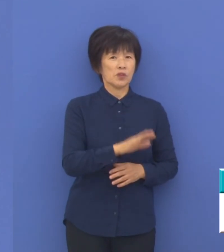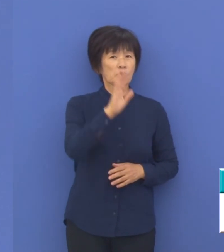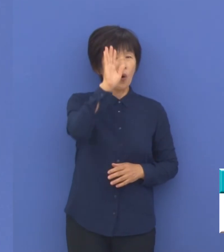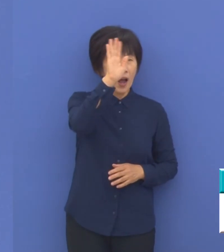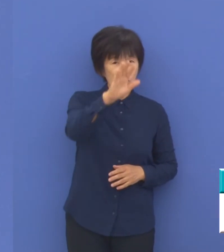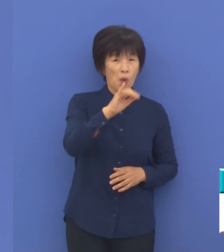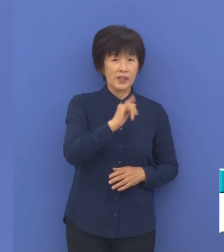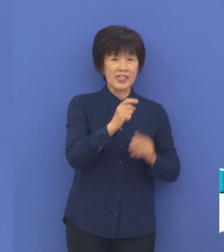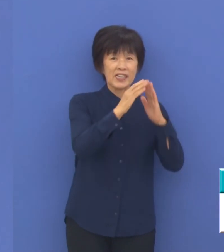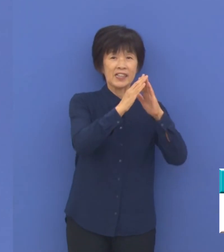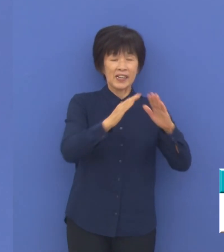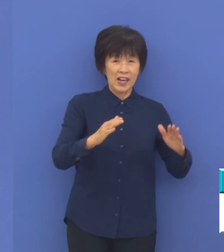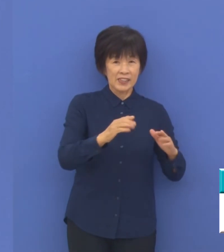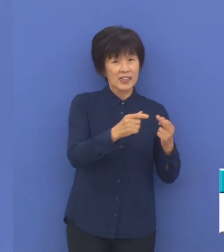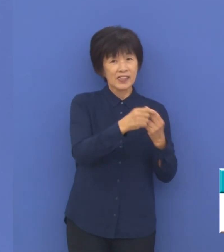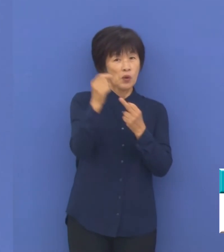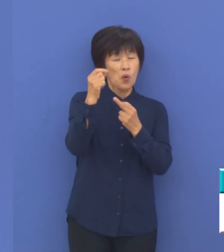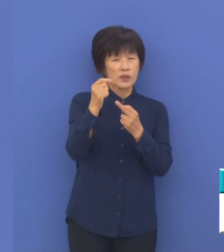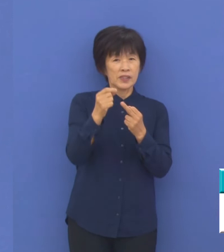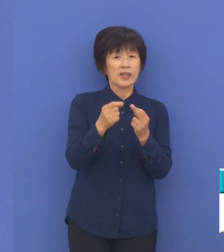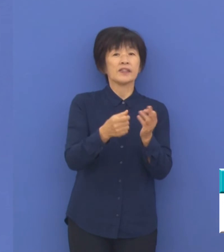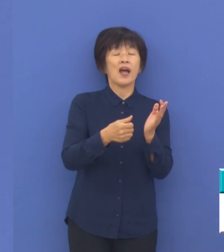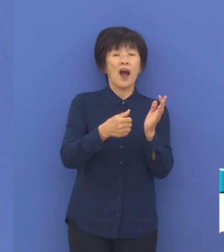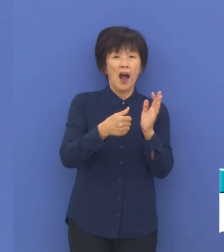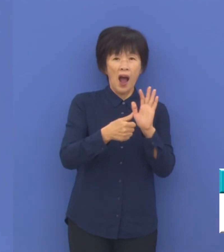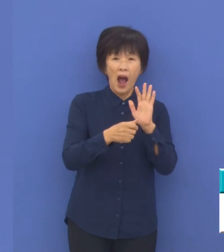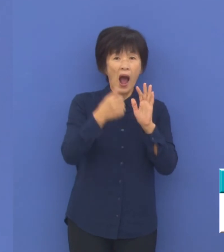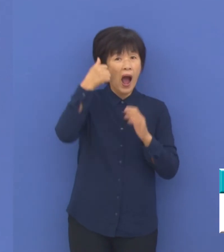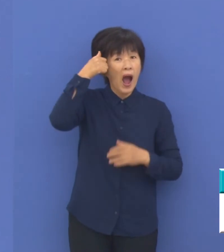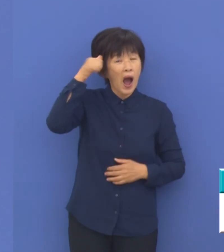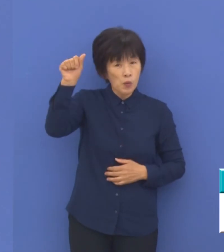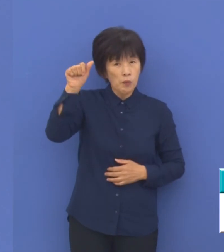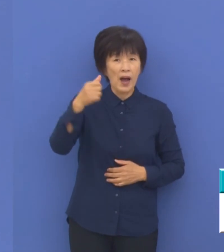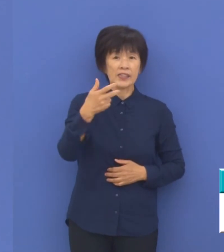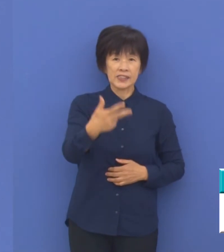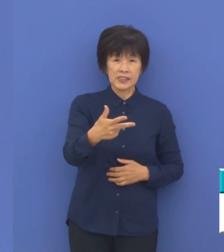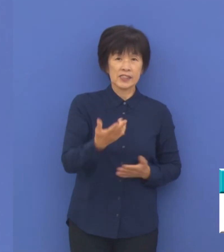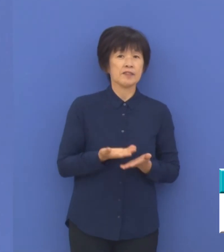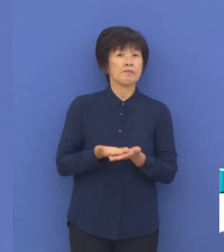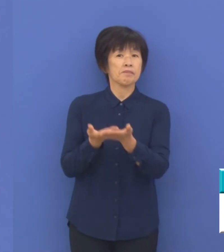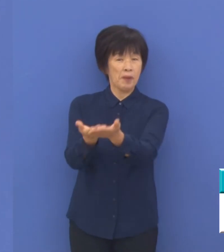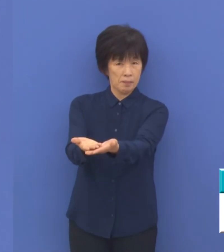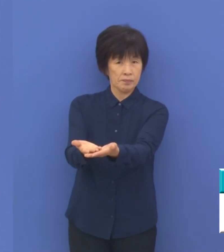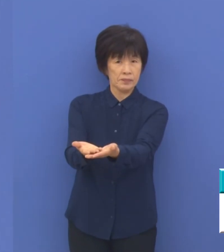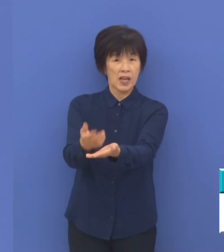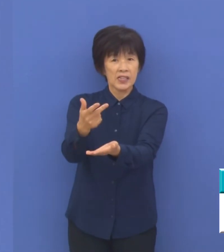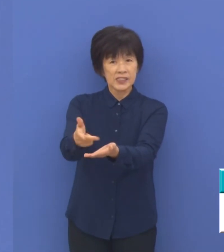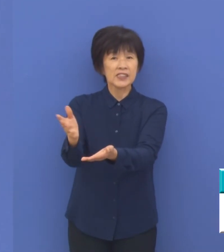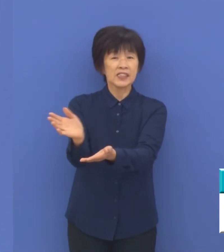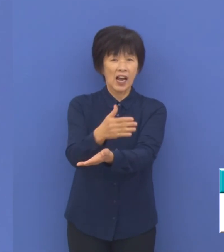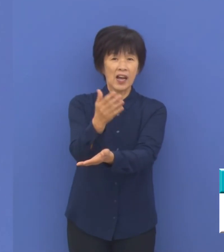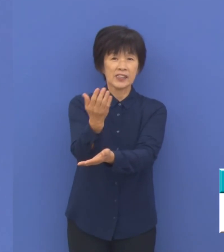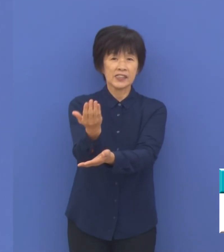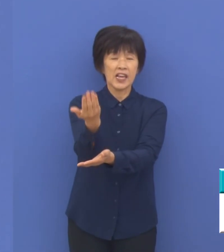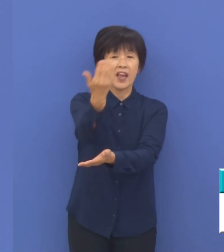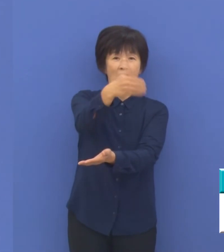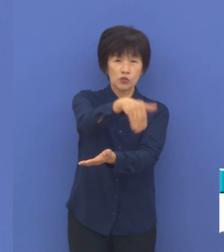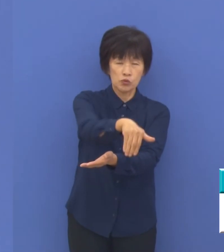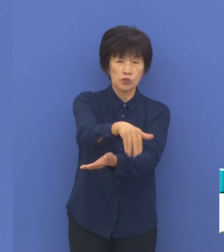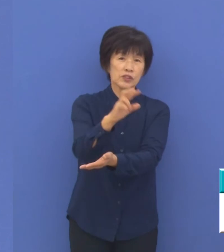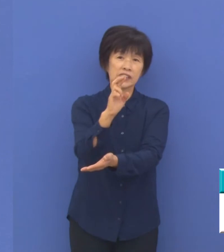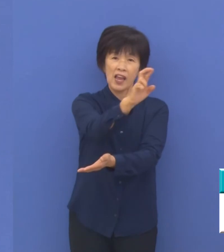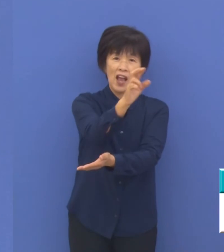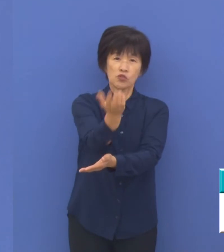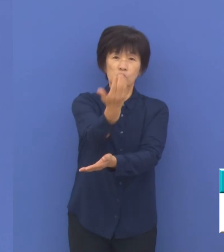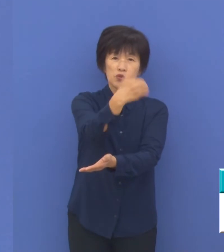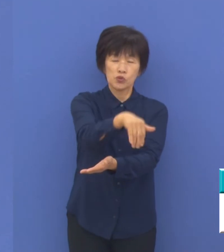で選考された駅名案は市へ提案された後しからjr九州へ要望することと